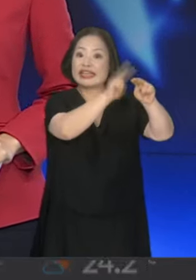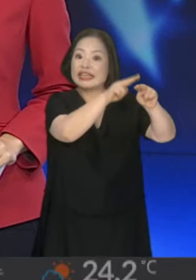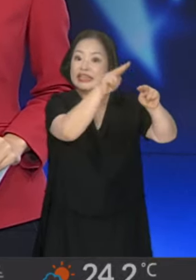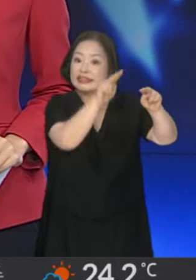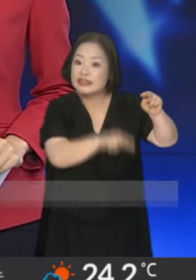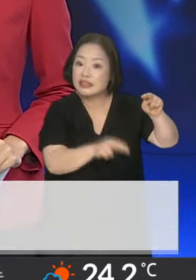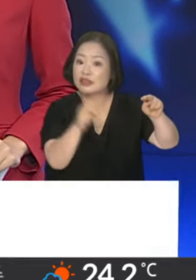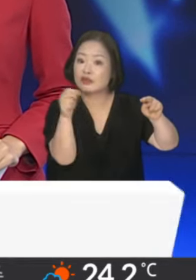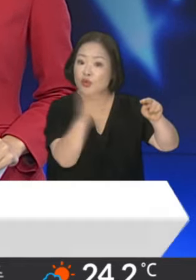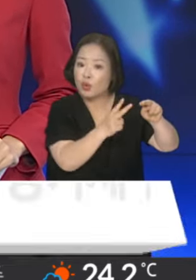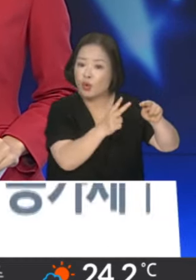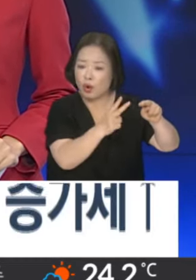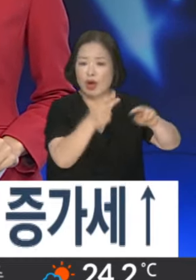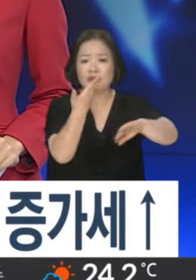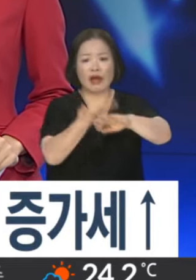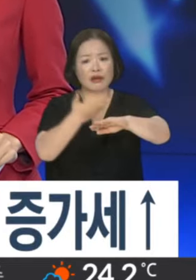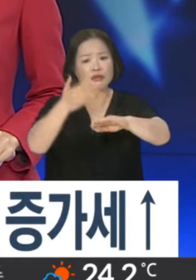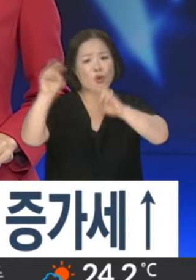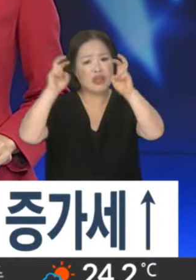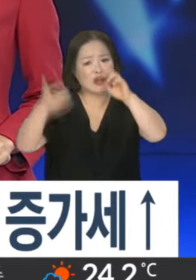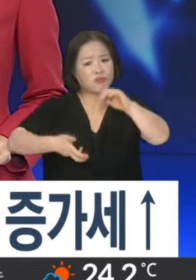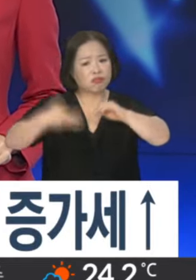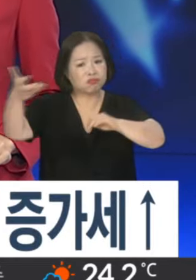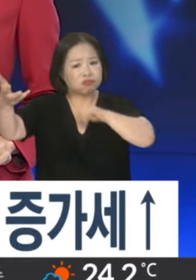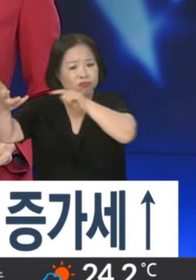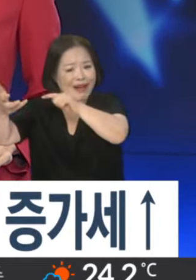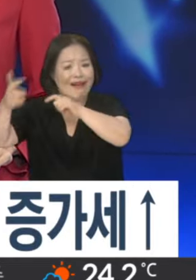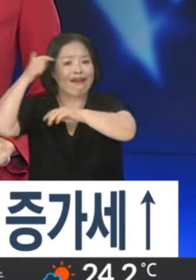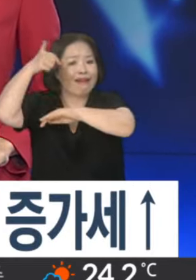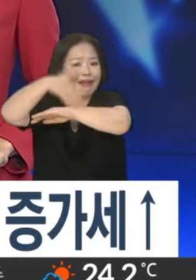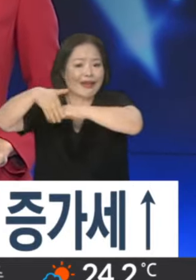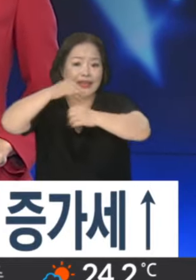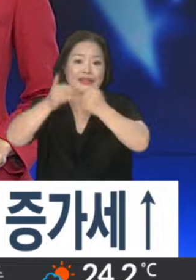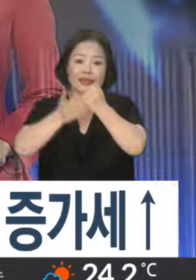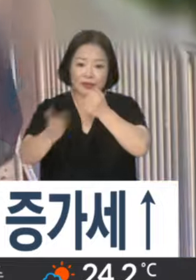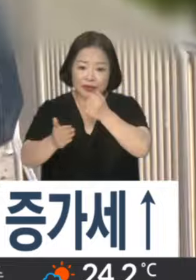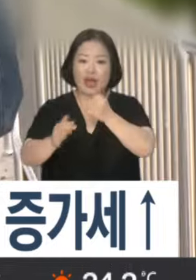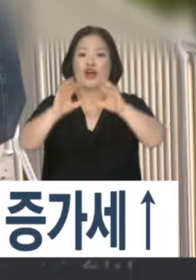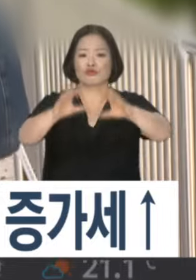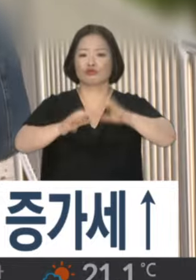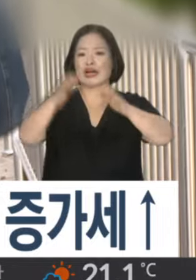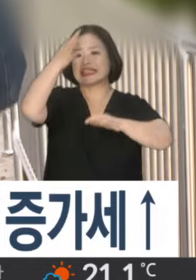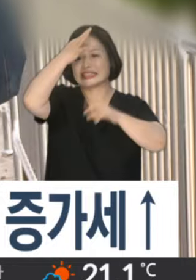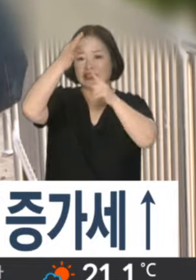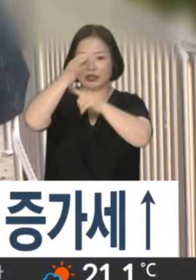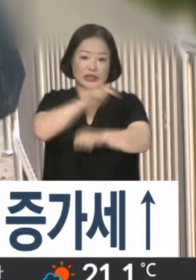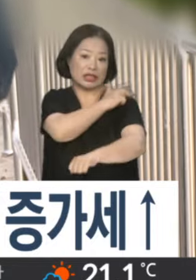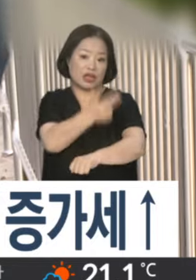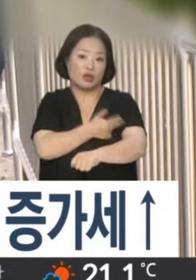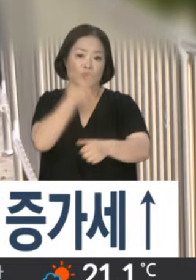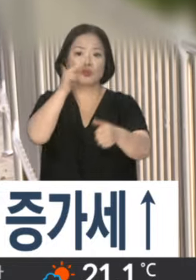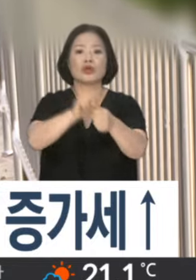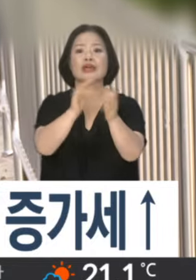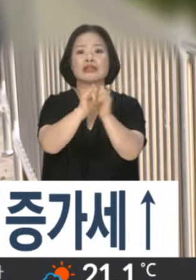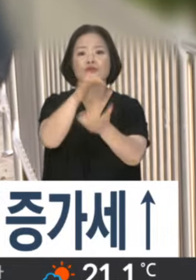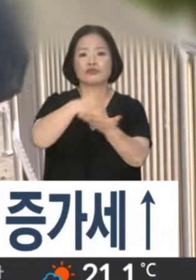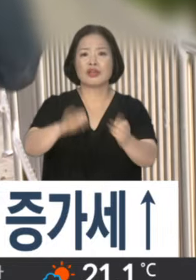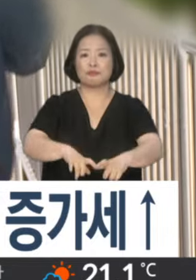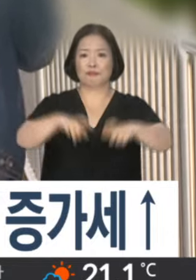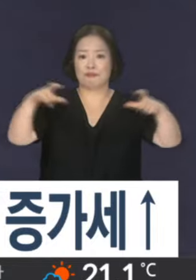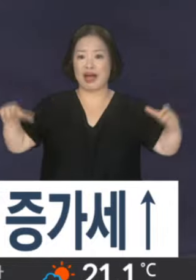이직이나 전직을 계획하며 기능사 등 국가 기술 자격 취득에 도전하는 직장인들이 늘어난 것으로 짚게